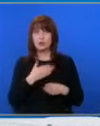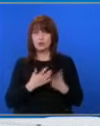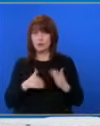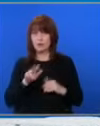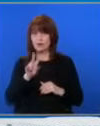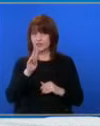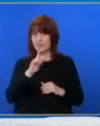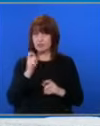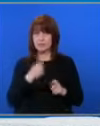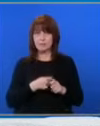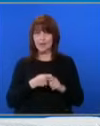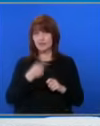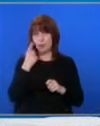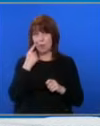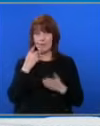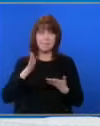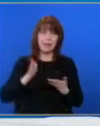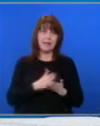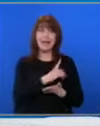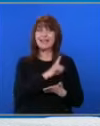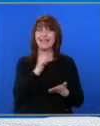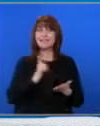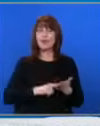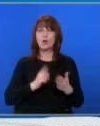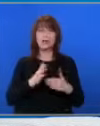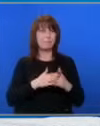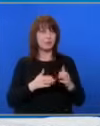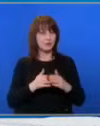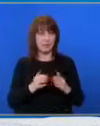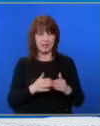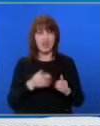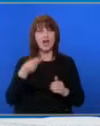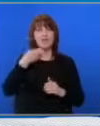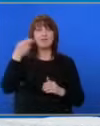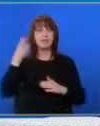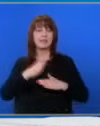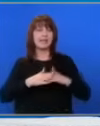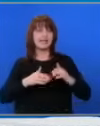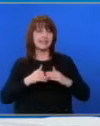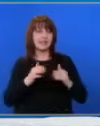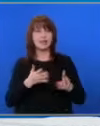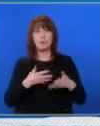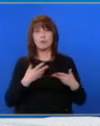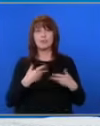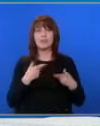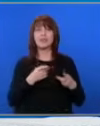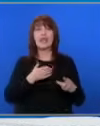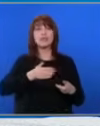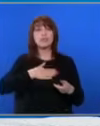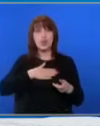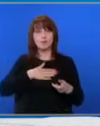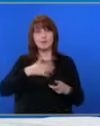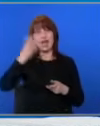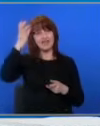от 2 години се правят опити да бъдат премахнати незаконните постройки там, фирмата, изградила резиденцията, е поискала да стане собственик